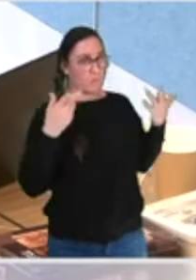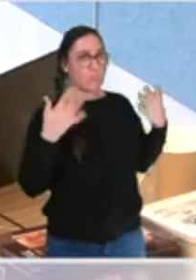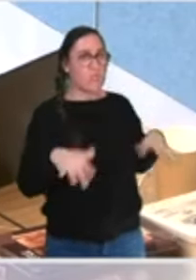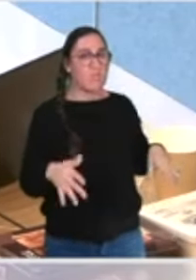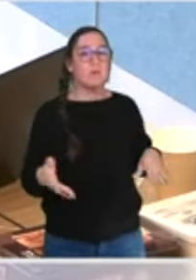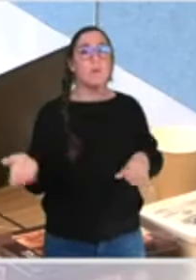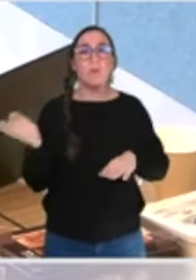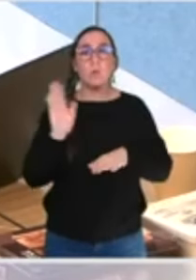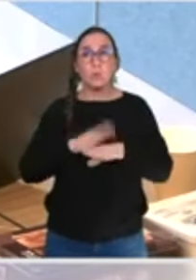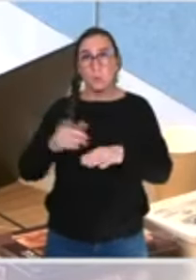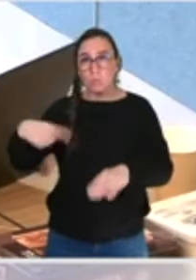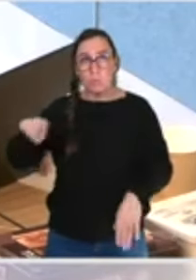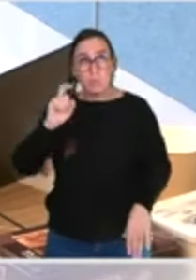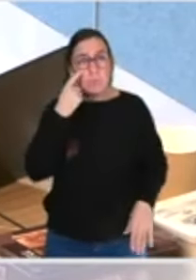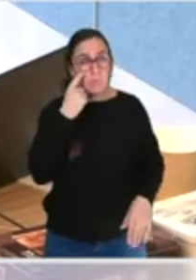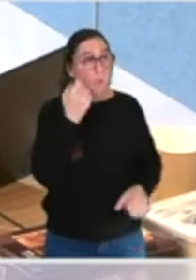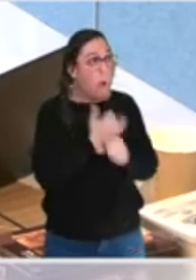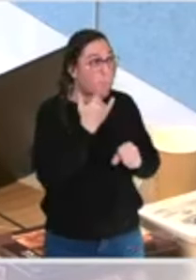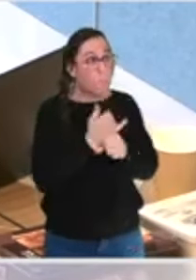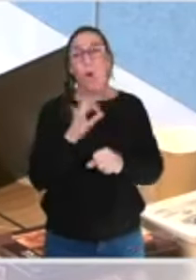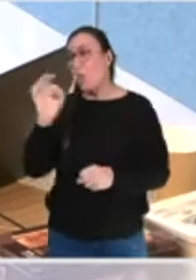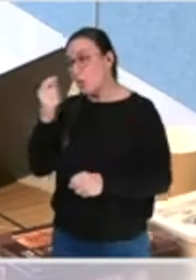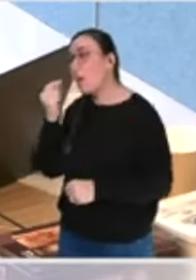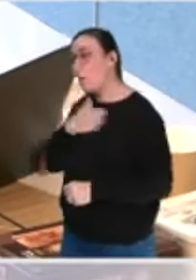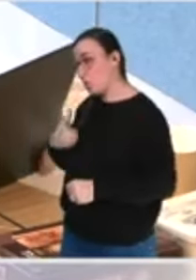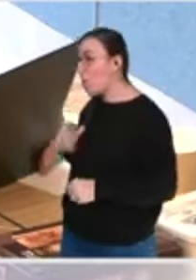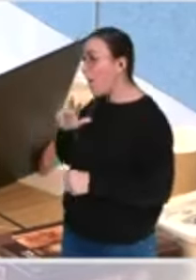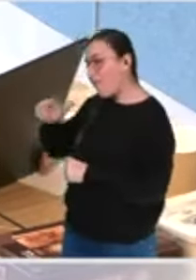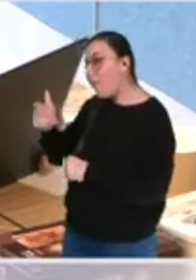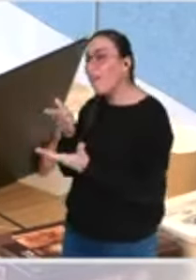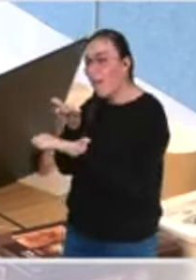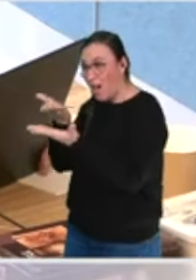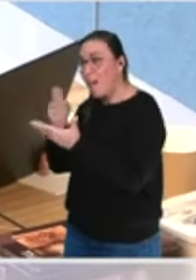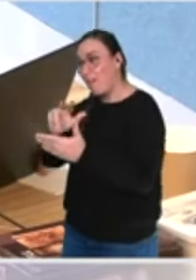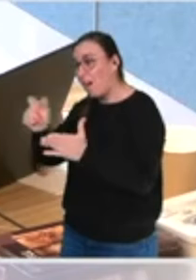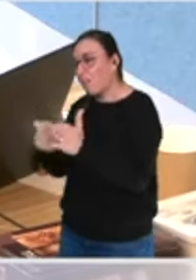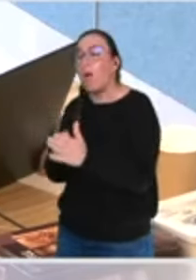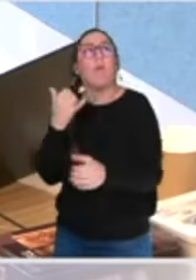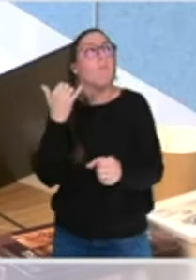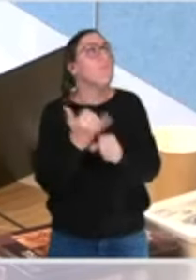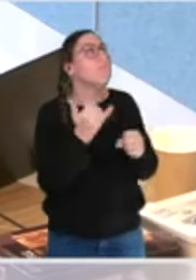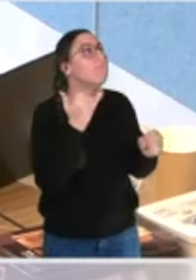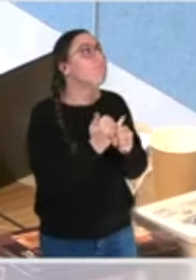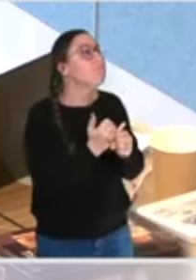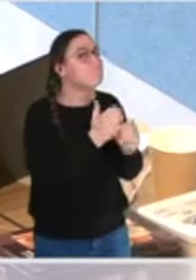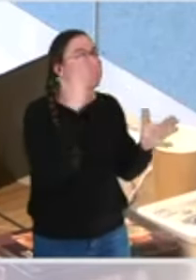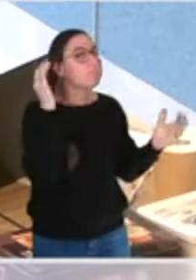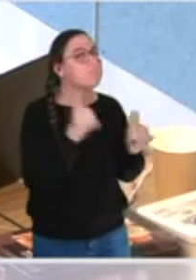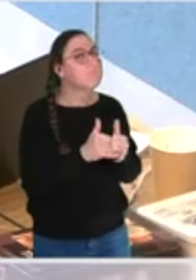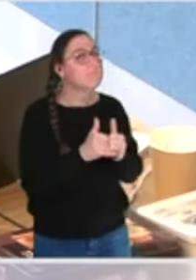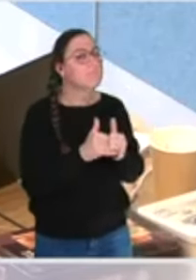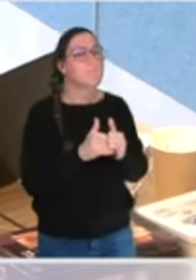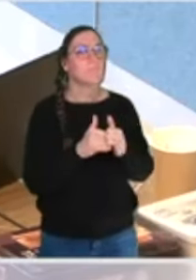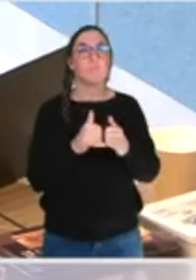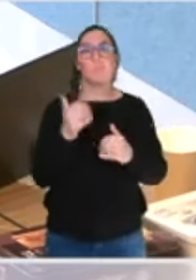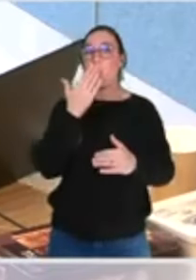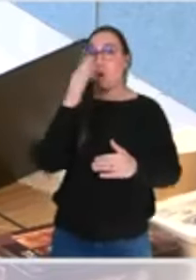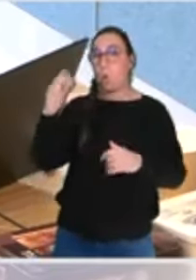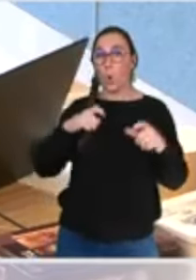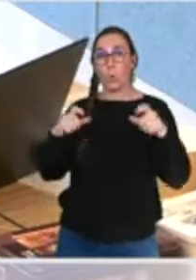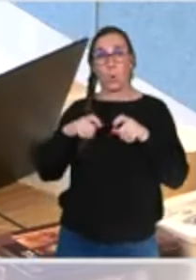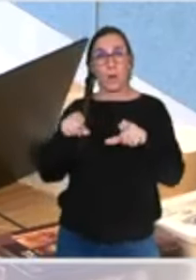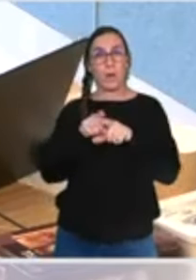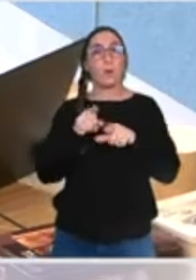Ils n'étaient pas au courant quand nous les avons rencontrés pendant la suspension de séance. D'autre part, comme des collègues l'ont déjà dit, vous